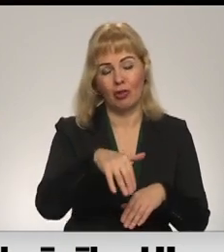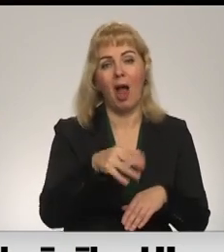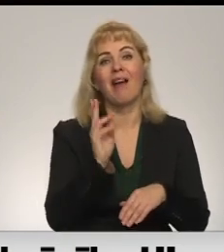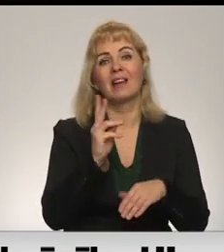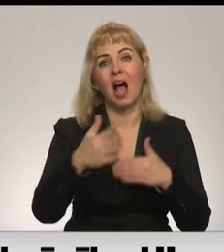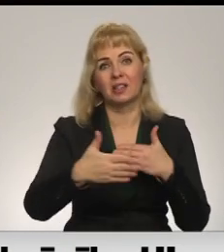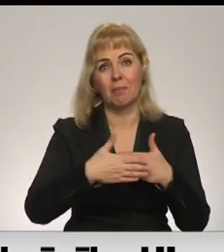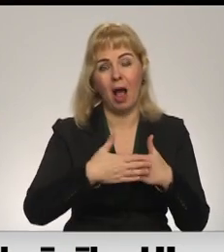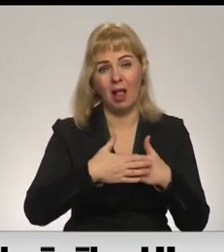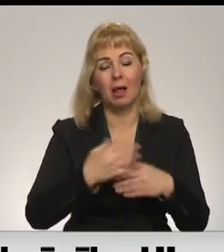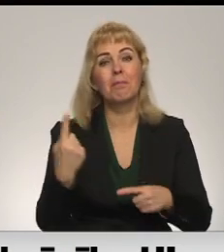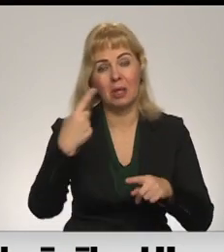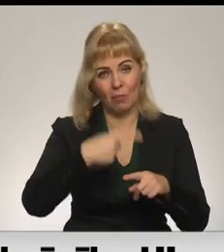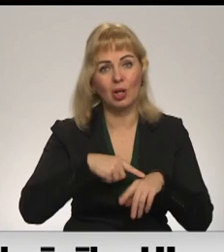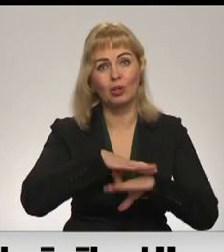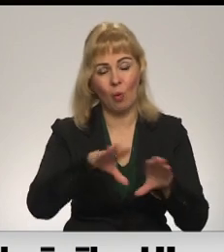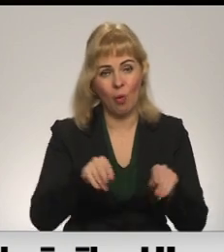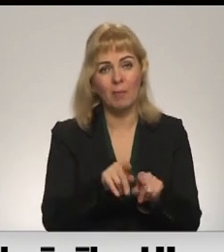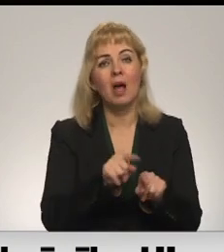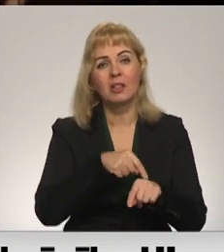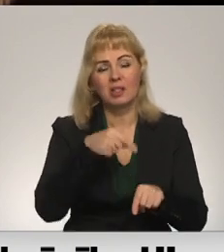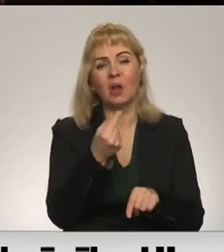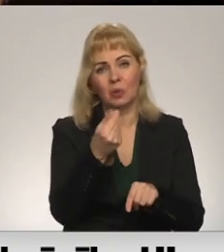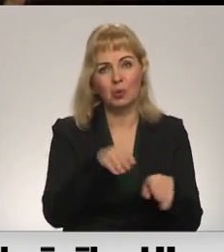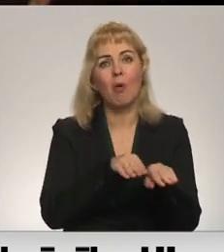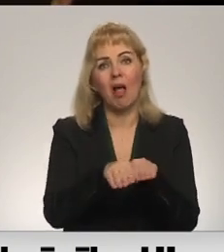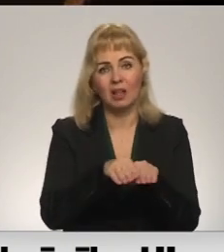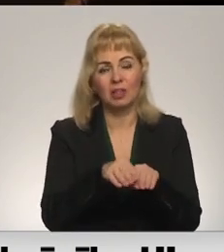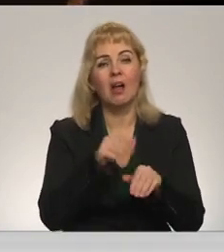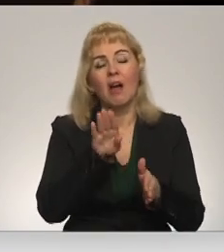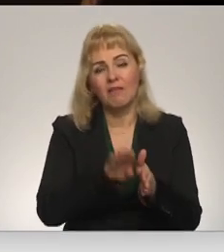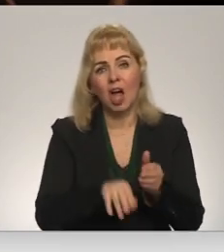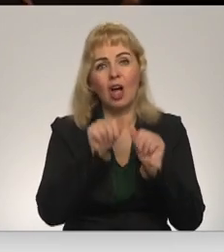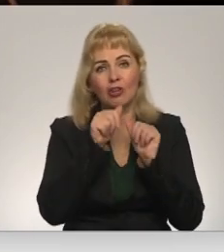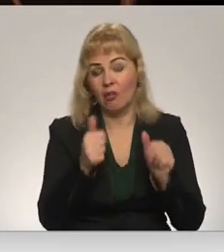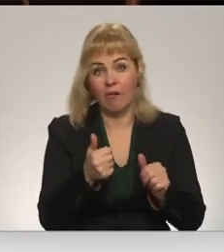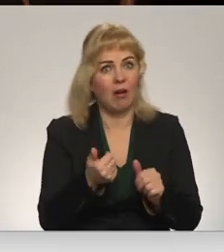reizi, kad varēja iet kopā. Nu, īstenībā tās sajūtas ir līdzīgas. Mēs vienkārši nevarējām neatnākt.